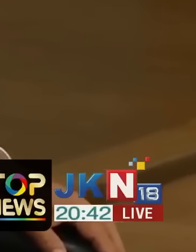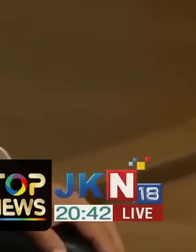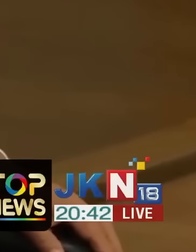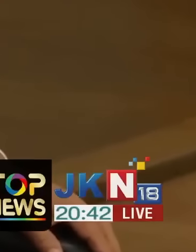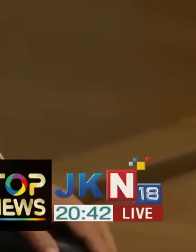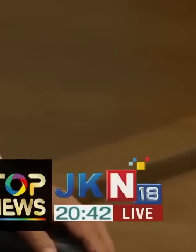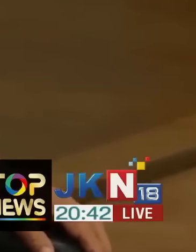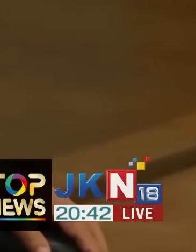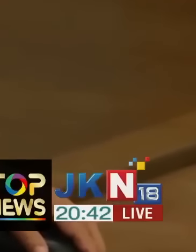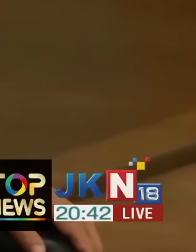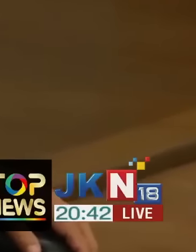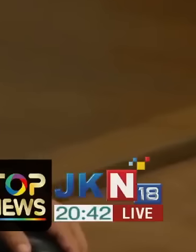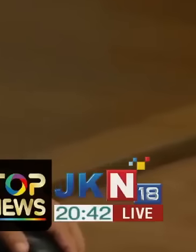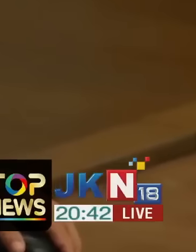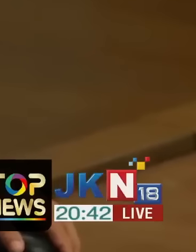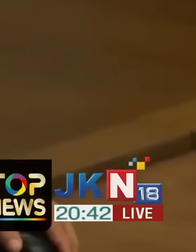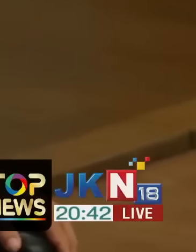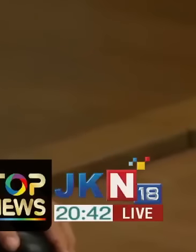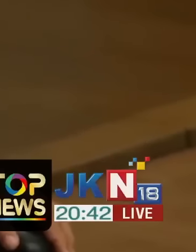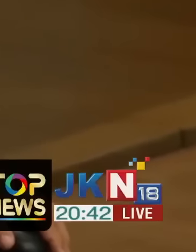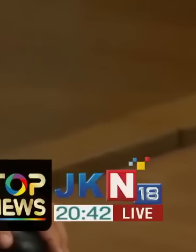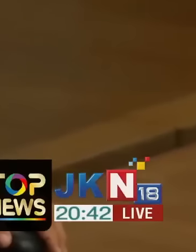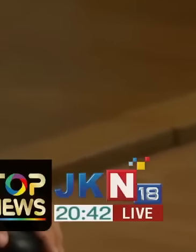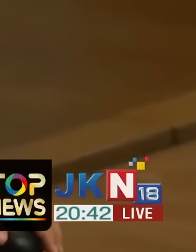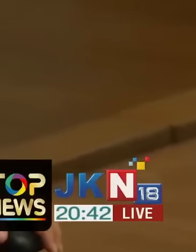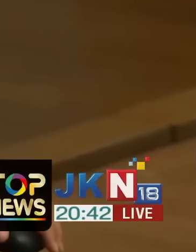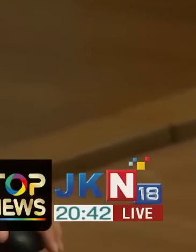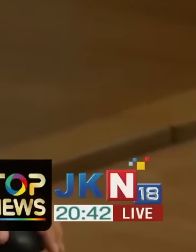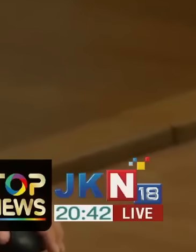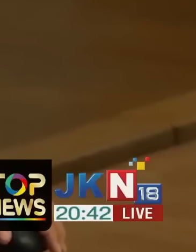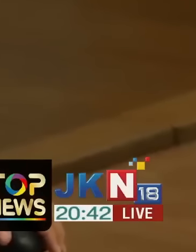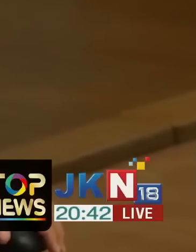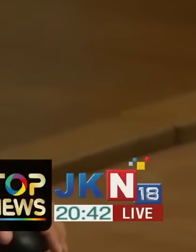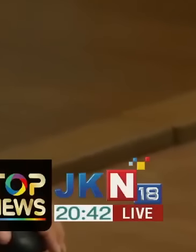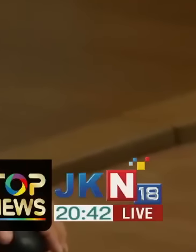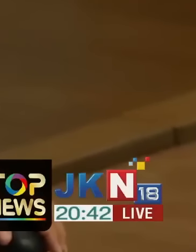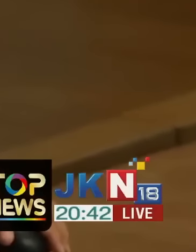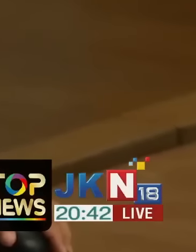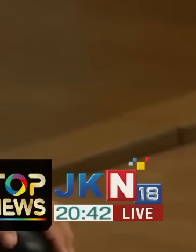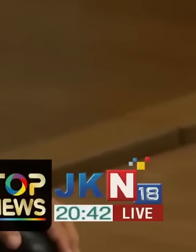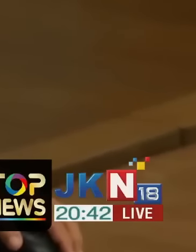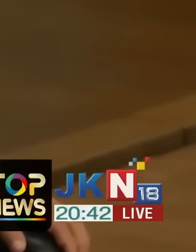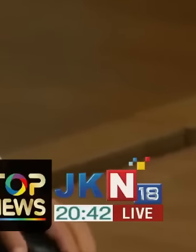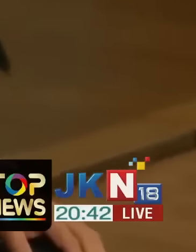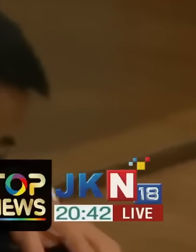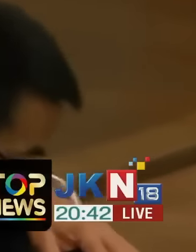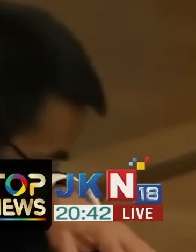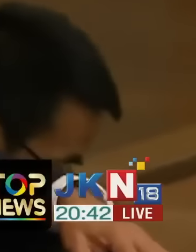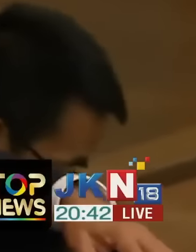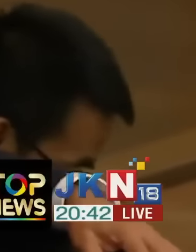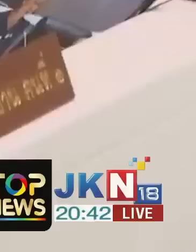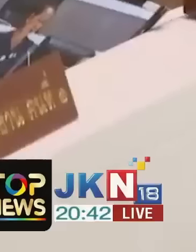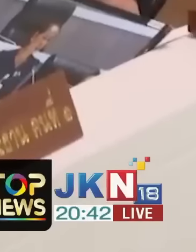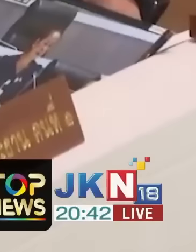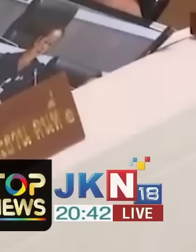ากสิ่งที่เขาพูดและที่ตื้นตันใจเพราะว่าเขาพูดในสิ่งที่พ่อแม่เราก็ทำอาชีพนี้มาก่อนนะตรงนี้ด้วย